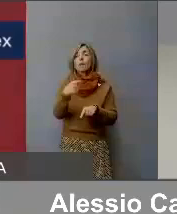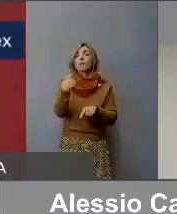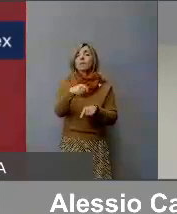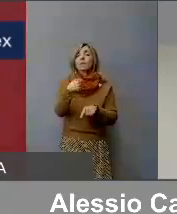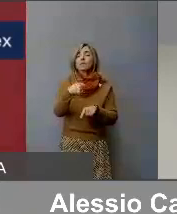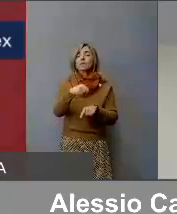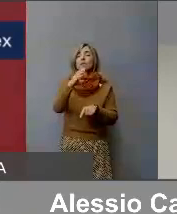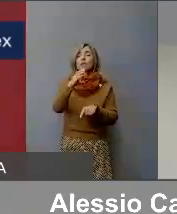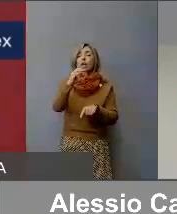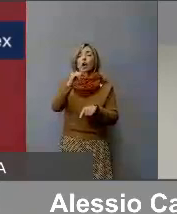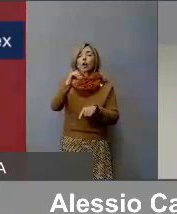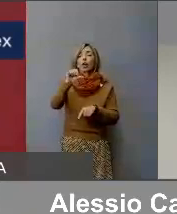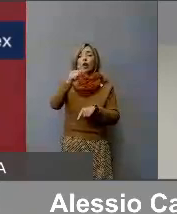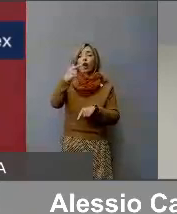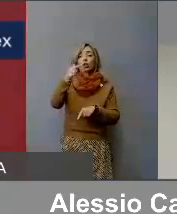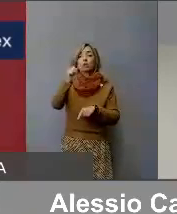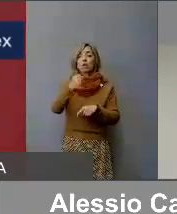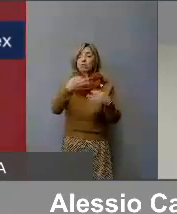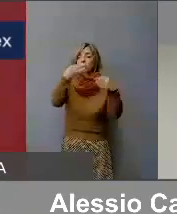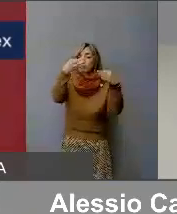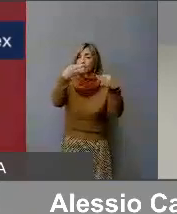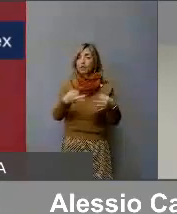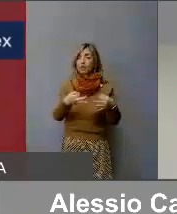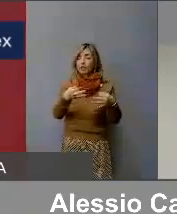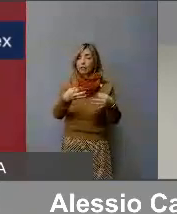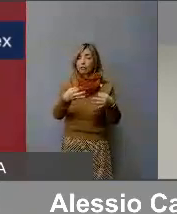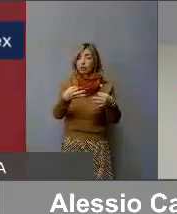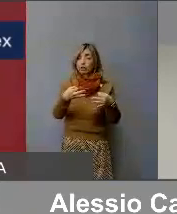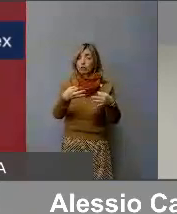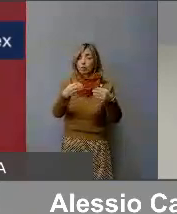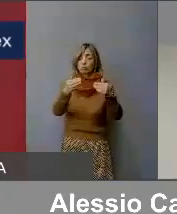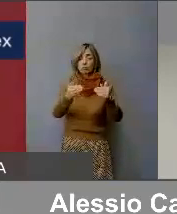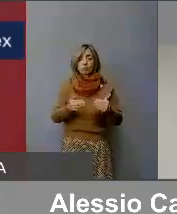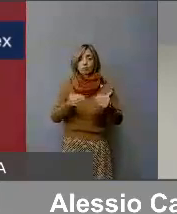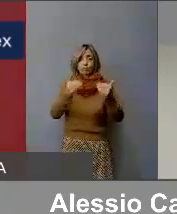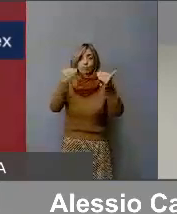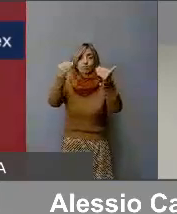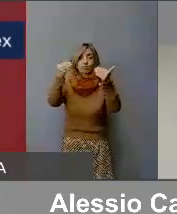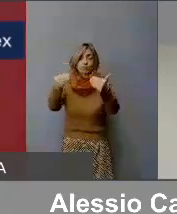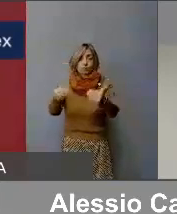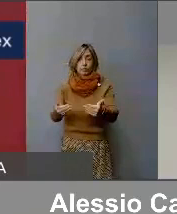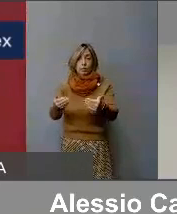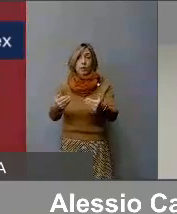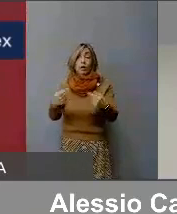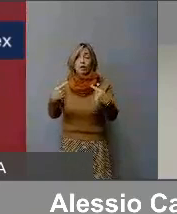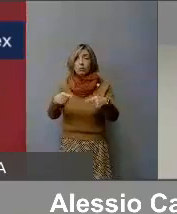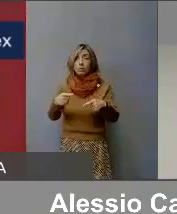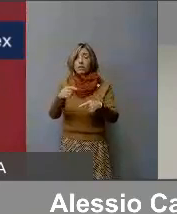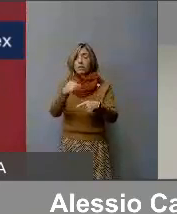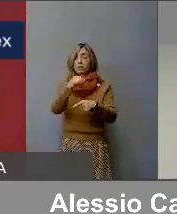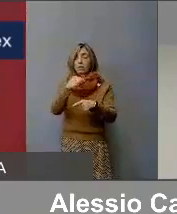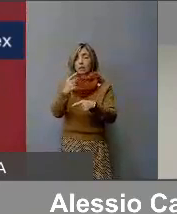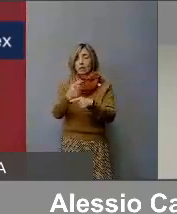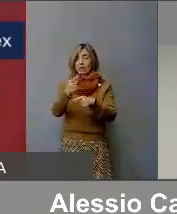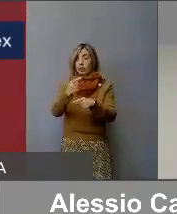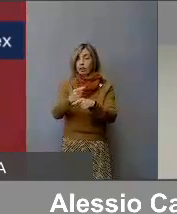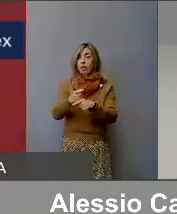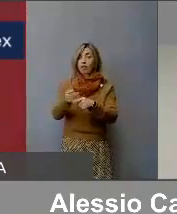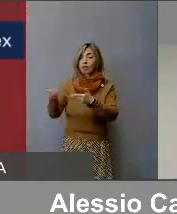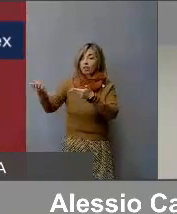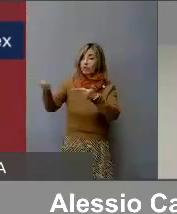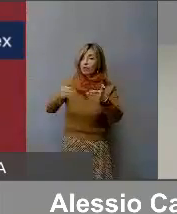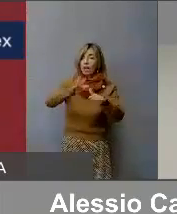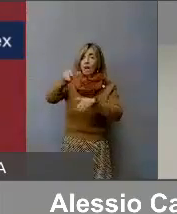l'ha voluta ha deciso di riaggiornarsi propri affinché venissero invitati gli ulteriori auditi